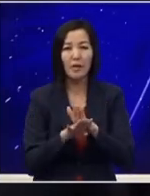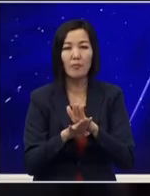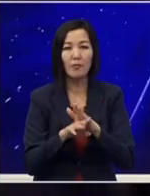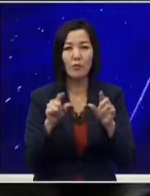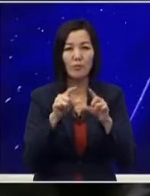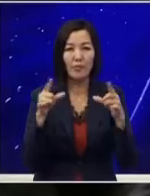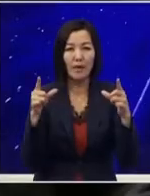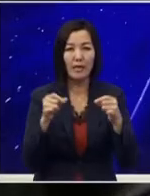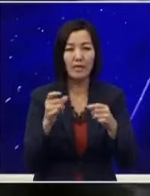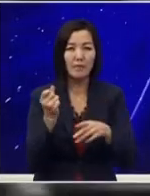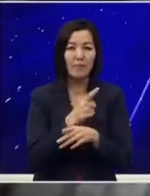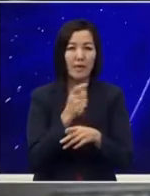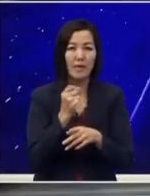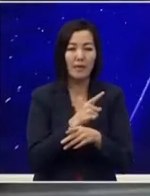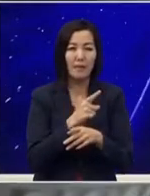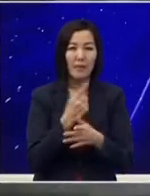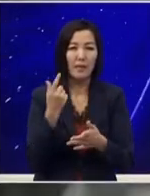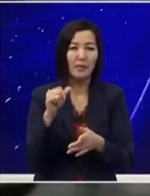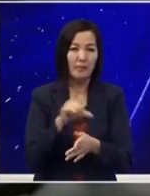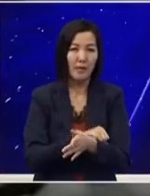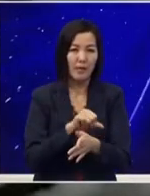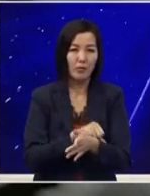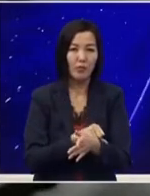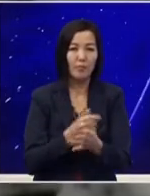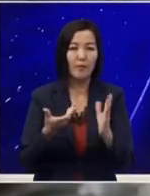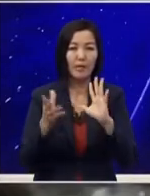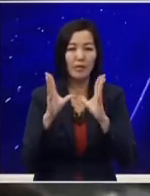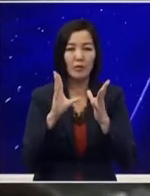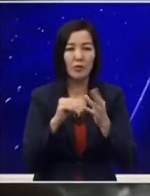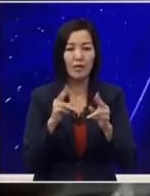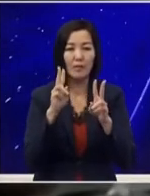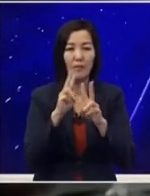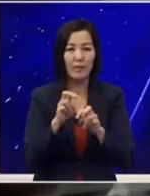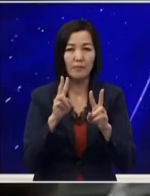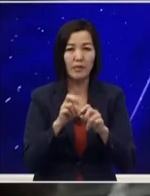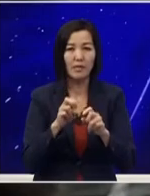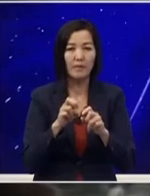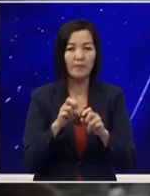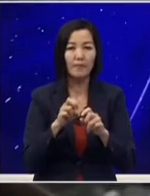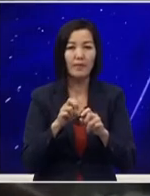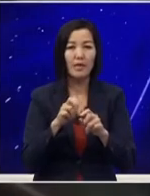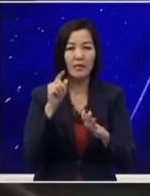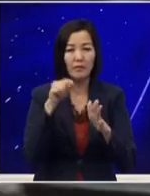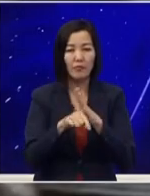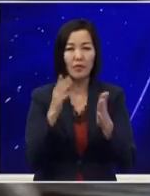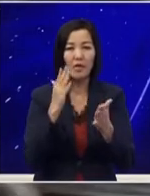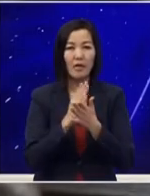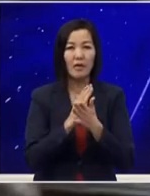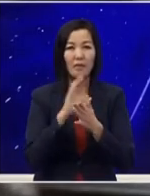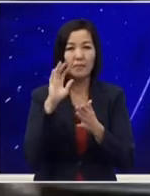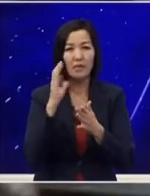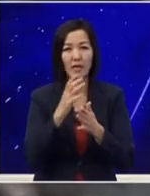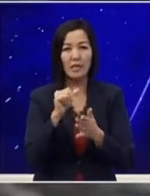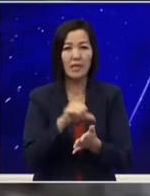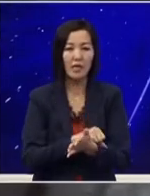полиэтиленовый пакет с белым кристаллическим порошкообразным веществом. По результатам экспертизы содержимое оказалось